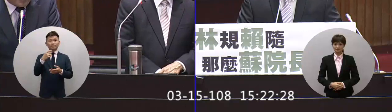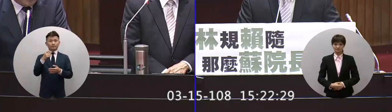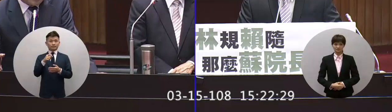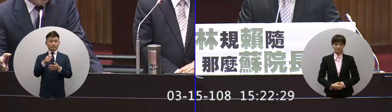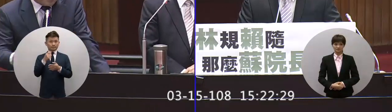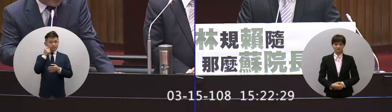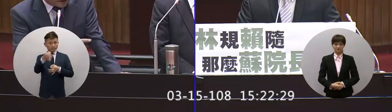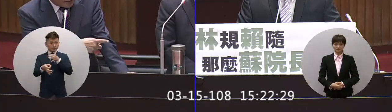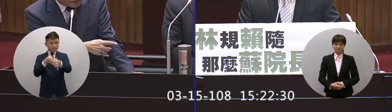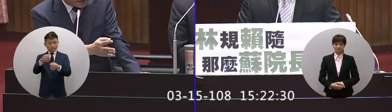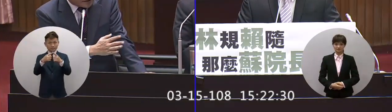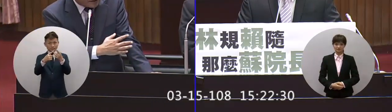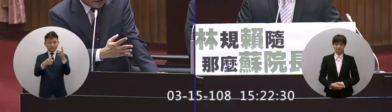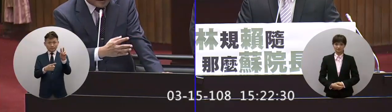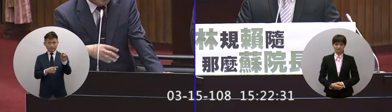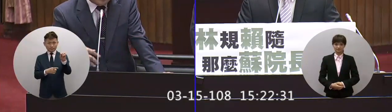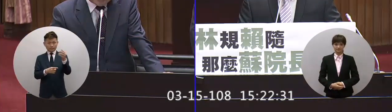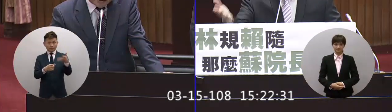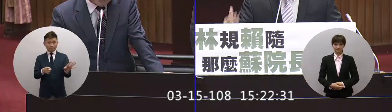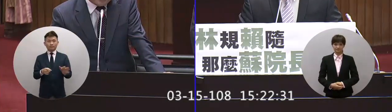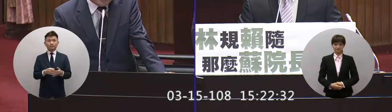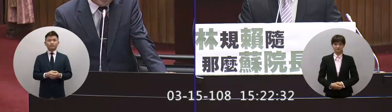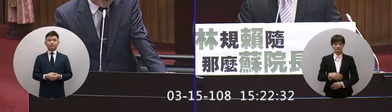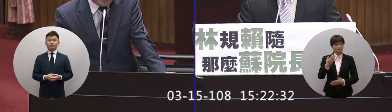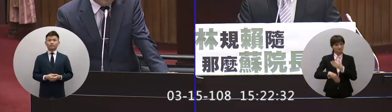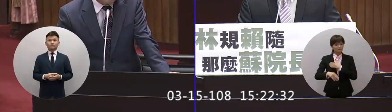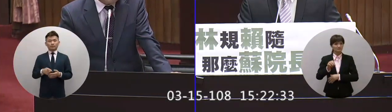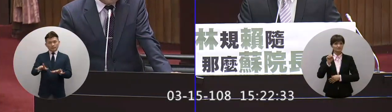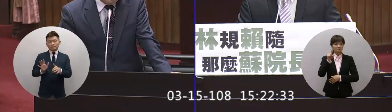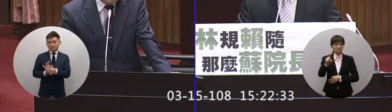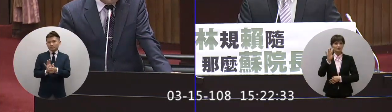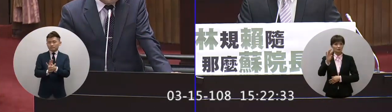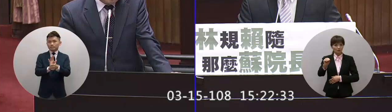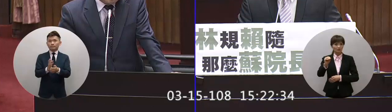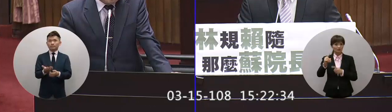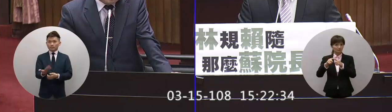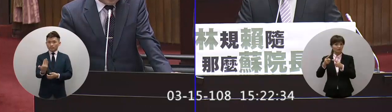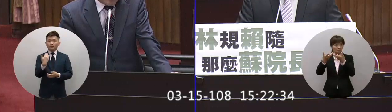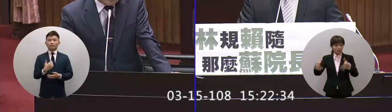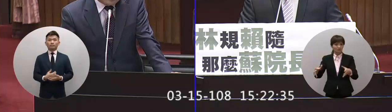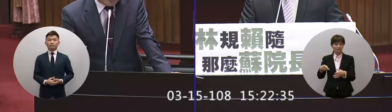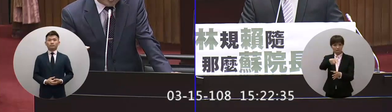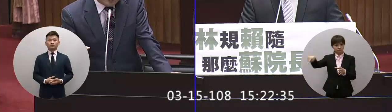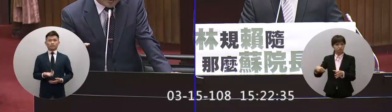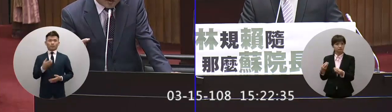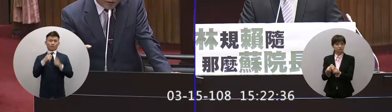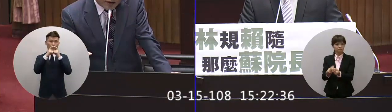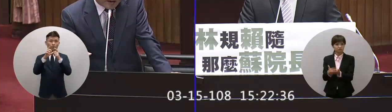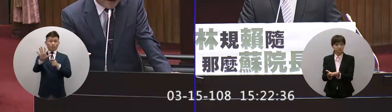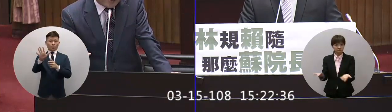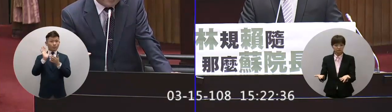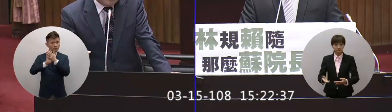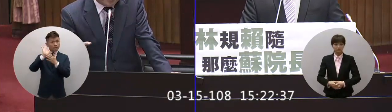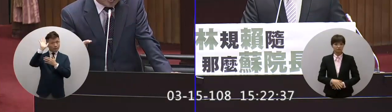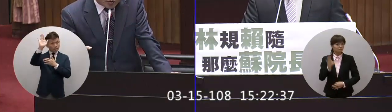了20000多人，那劳保局这相关的人， 那你还有100万人怎么办？真的听不懂问题吗？ 那我刚才讲就是说，